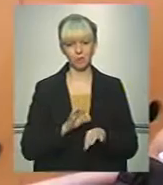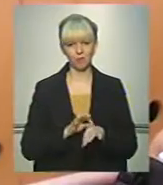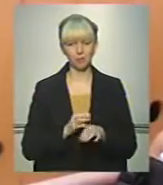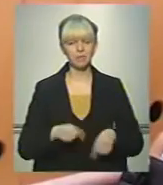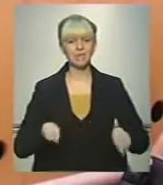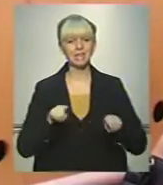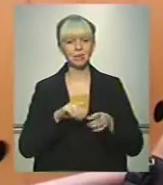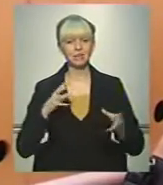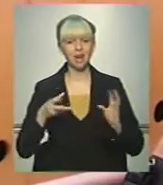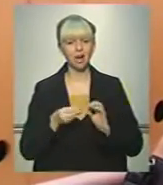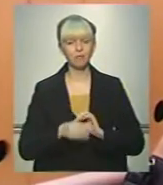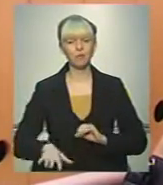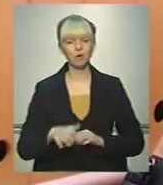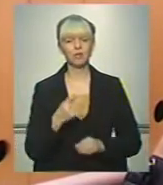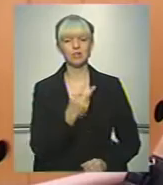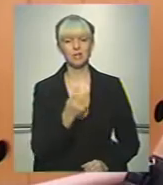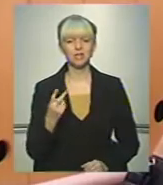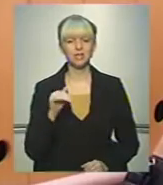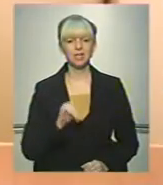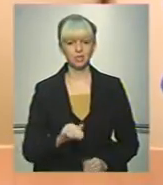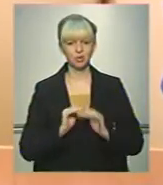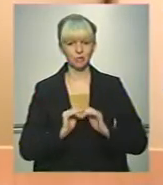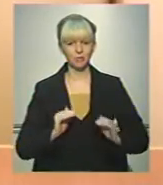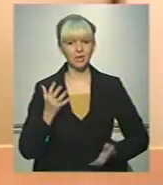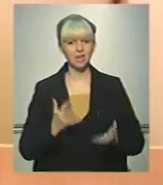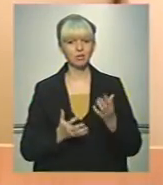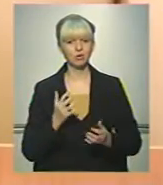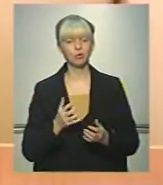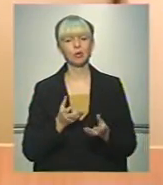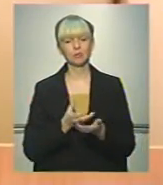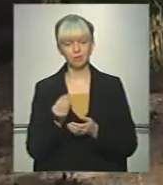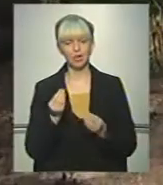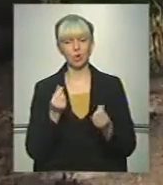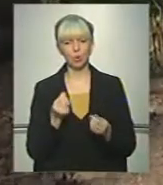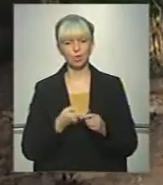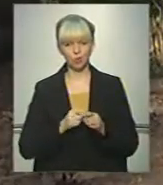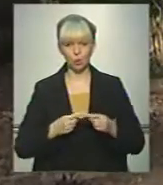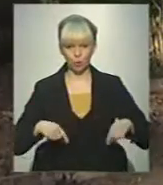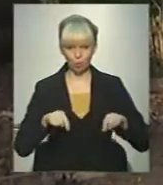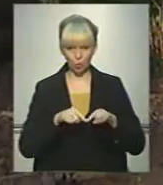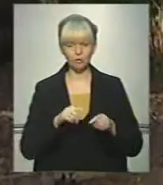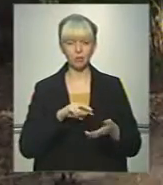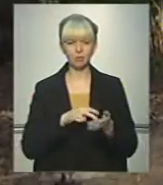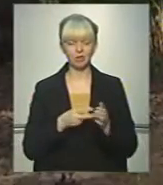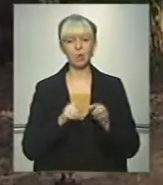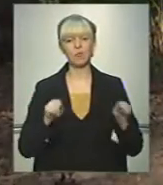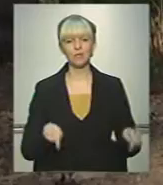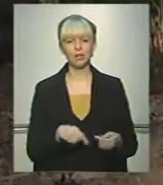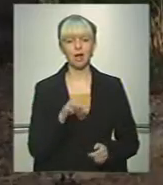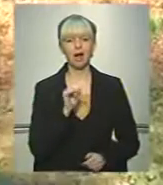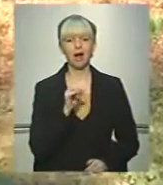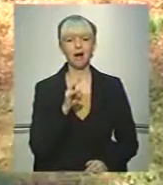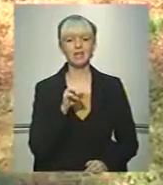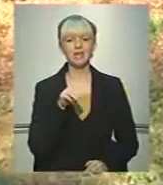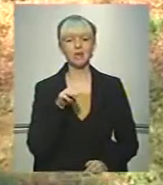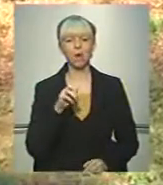З такими діагнозами у краї 22 тисячі дітей. Якщо винайдуть кошти на території цього об'єкту, планують відродити